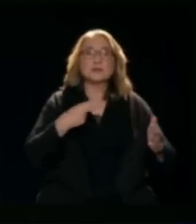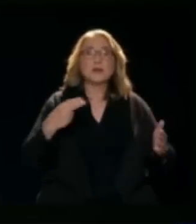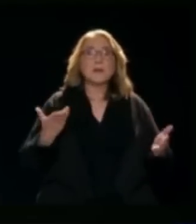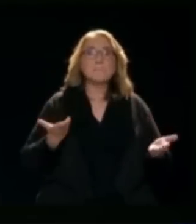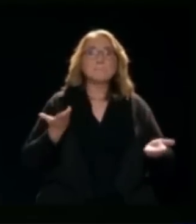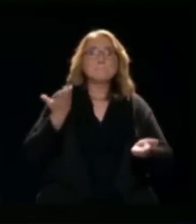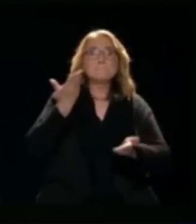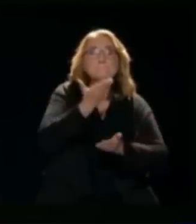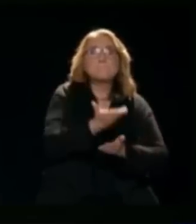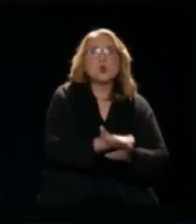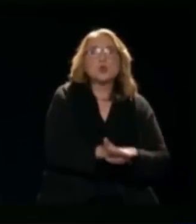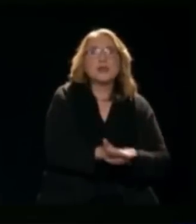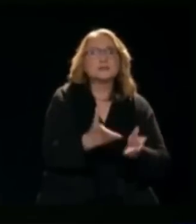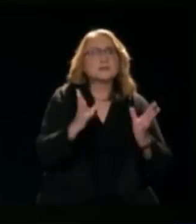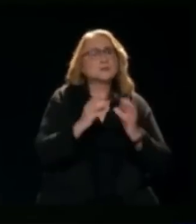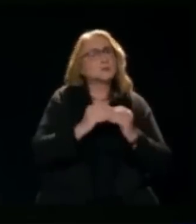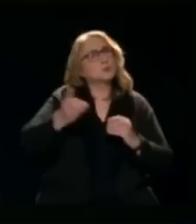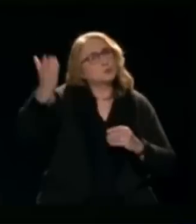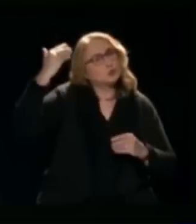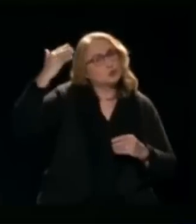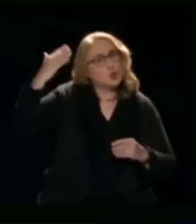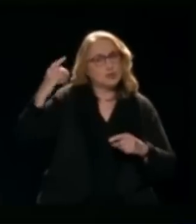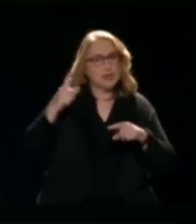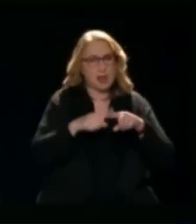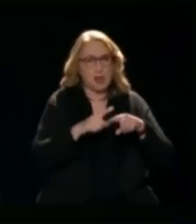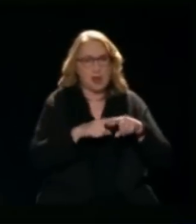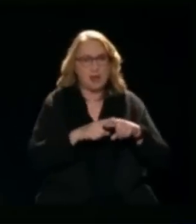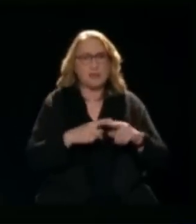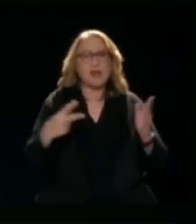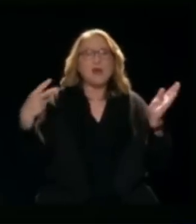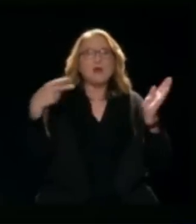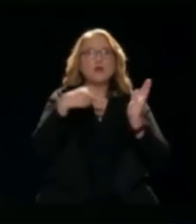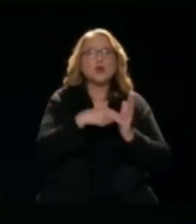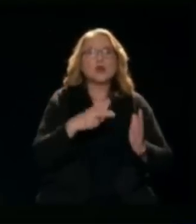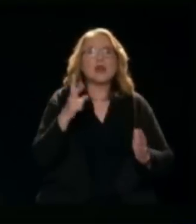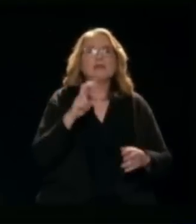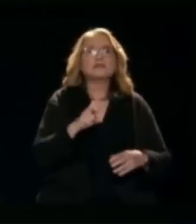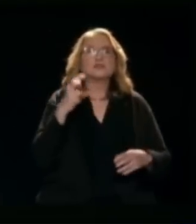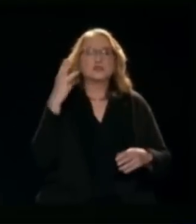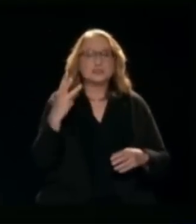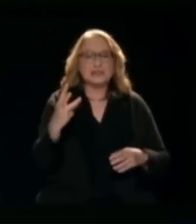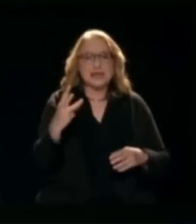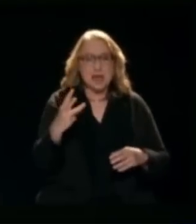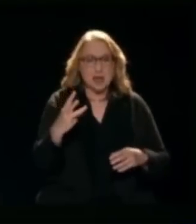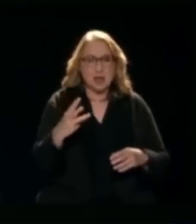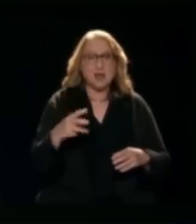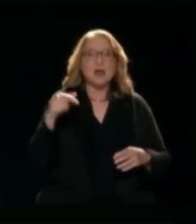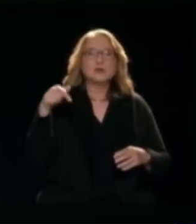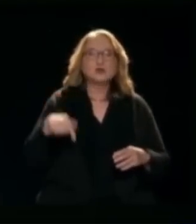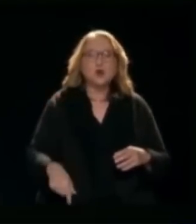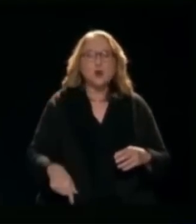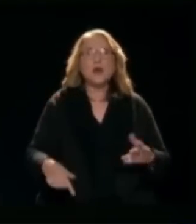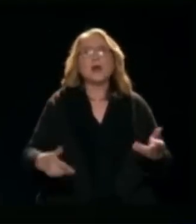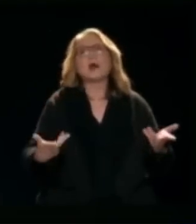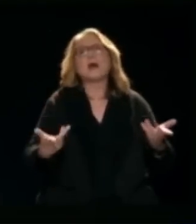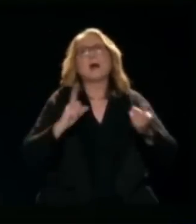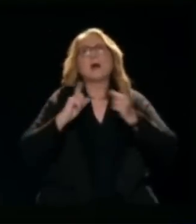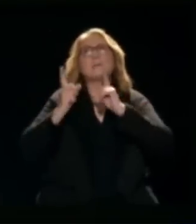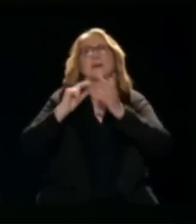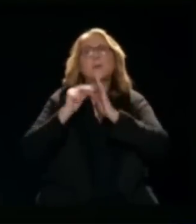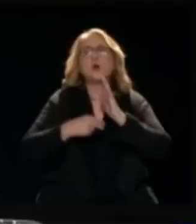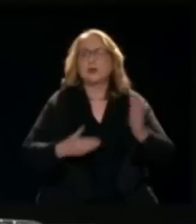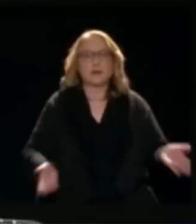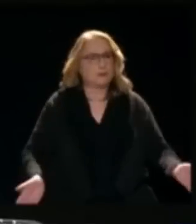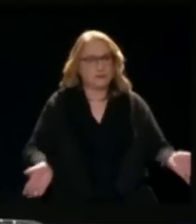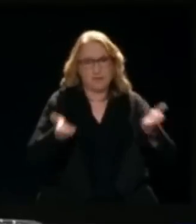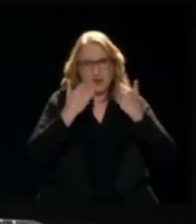Ελλάδα εκείνης της εποχής. Είμαστε πια στο 2023. Η χώρα δεν είναι στα μνημόνια. Έχει βγει από τα